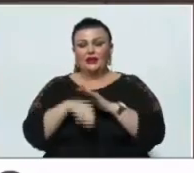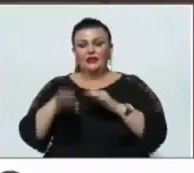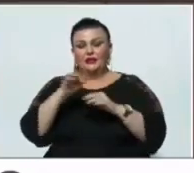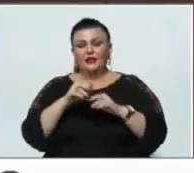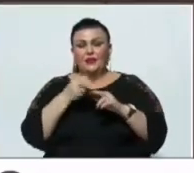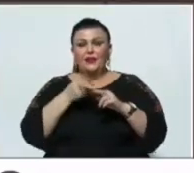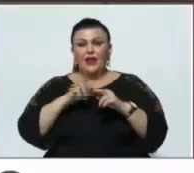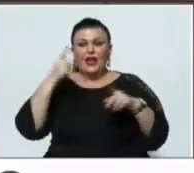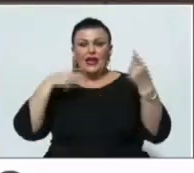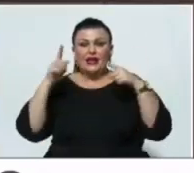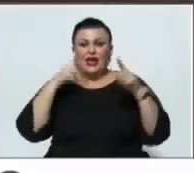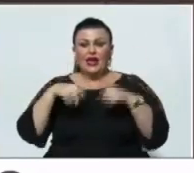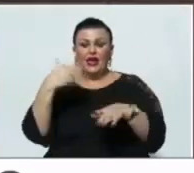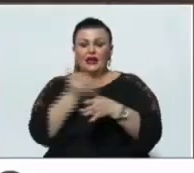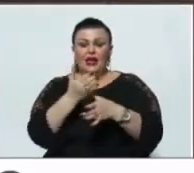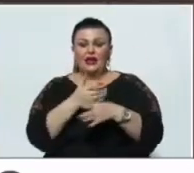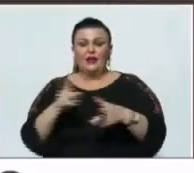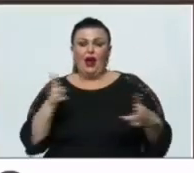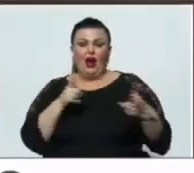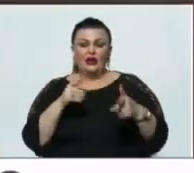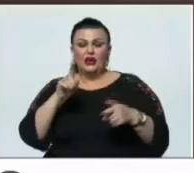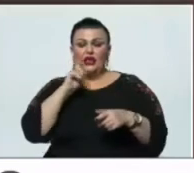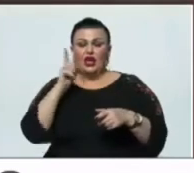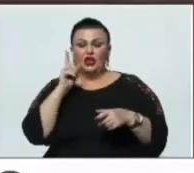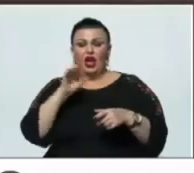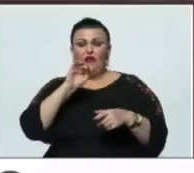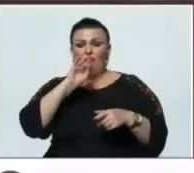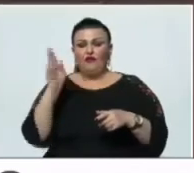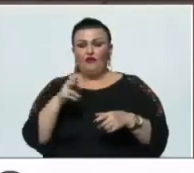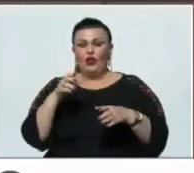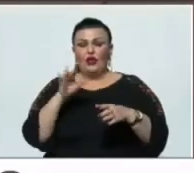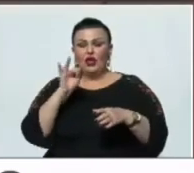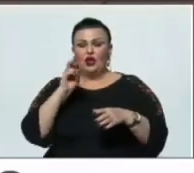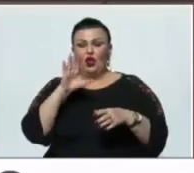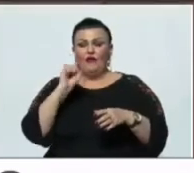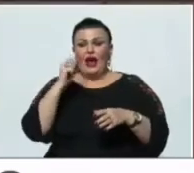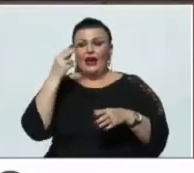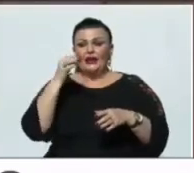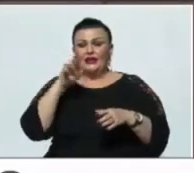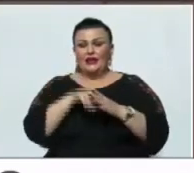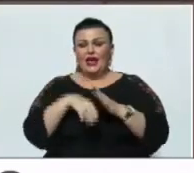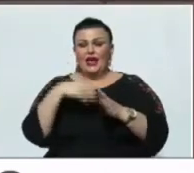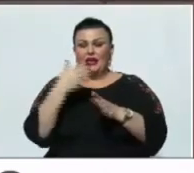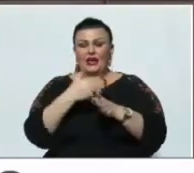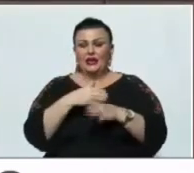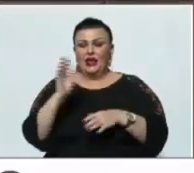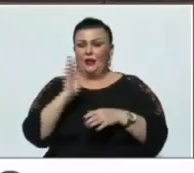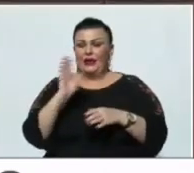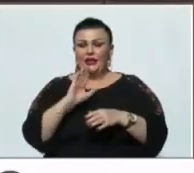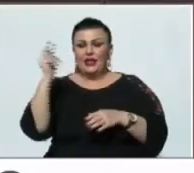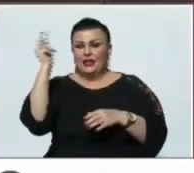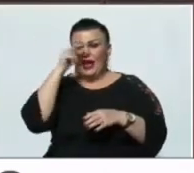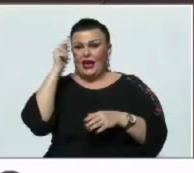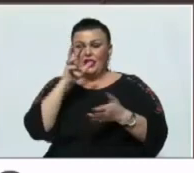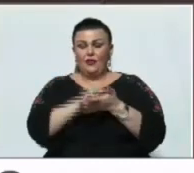ideyalarınızı dəstəkləməyə hazırıq. Çünki Gənclər Fondu artıq yalnız innovativ ideyaların dəstəklənməsi deyil, eyni zamanda